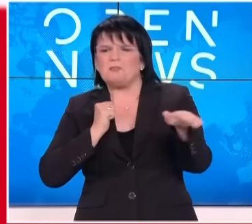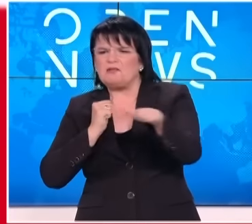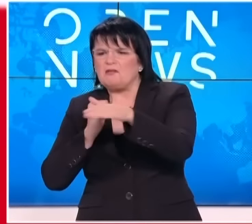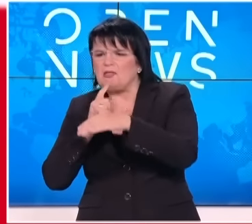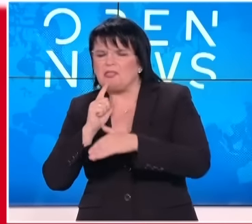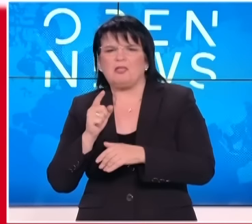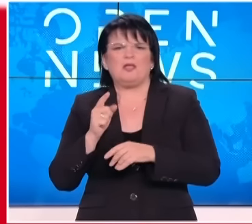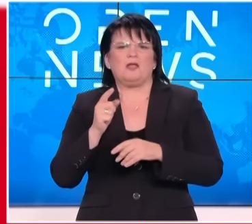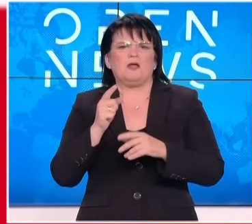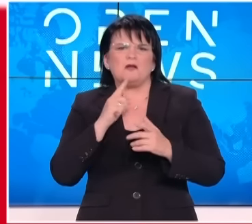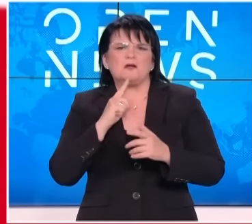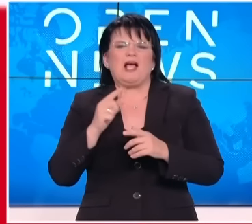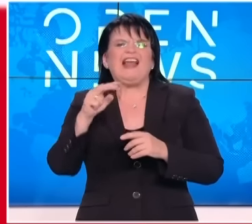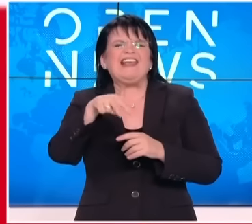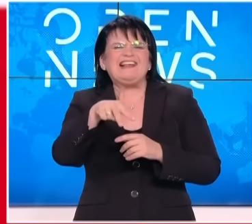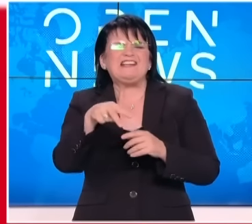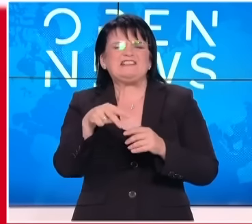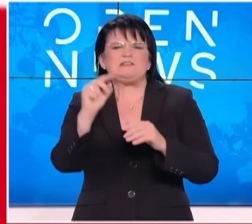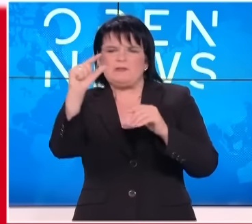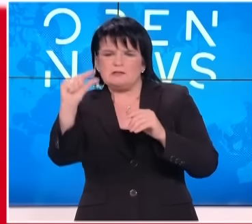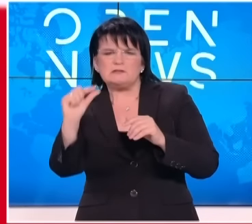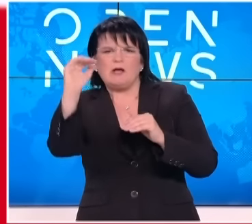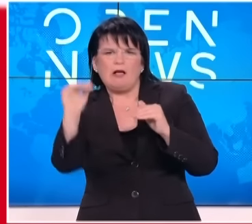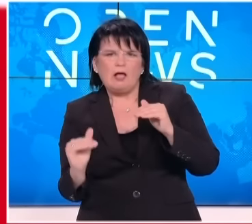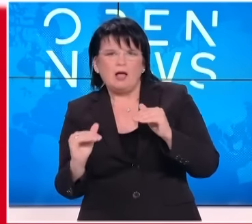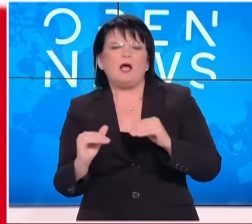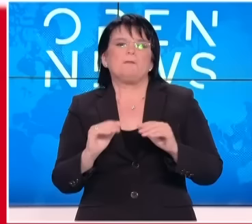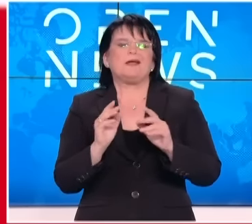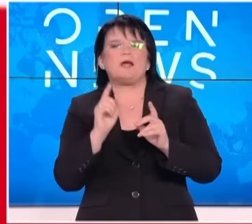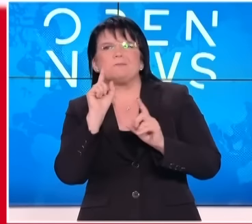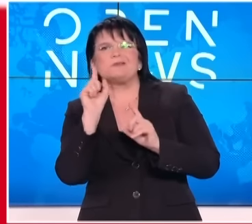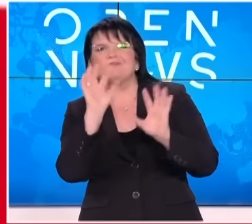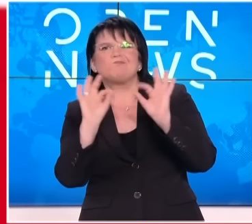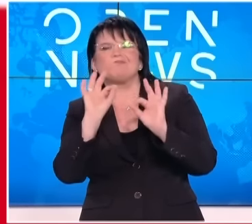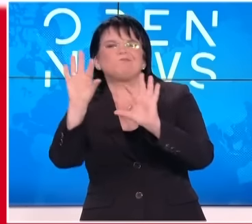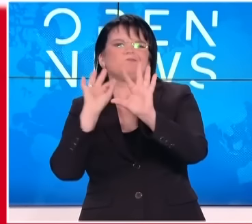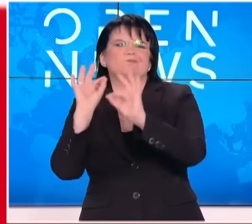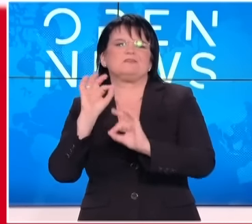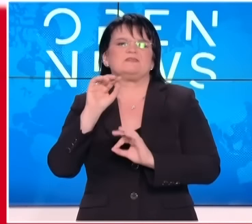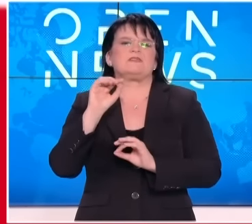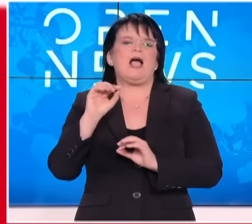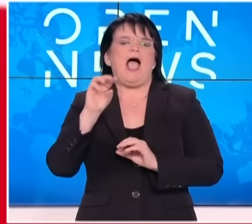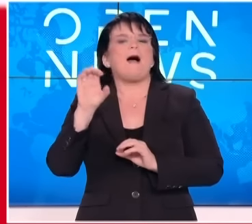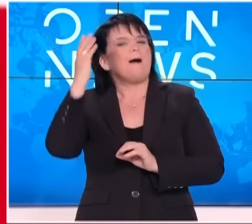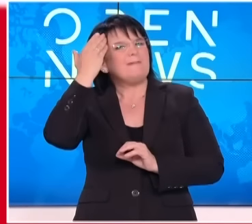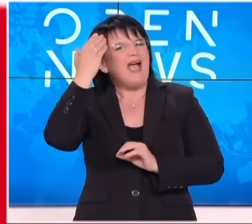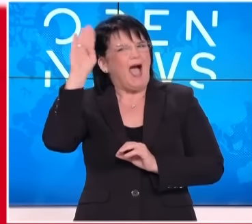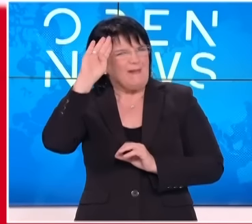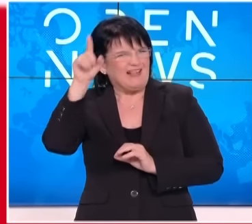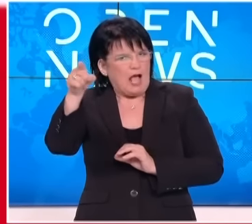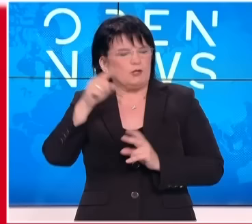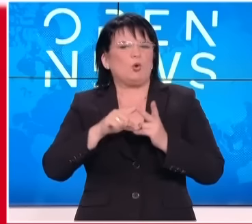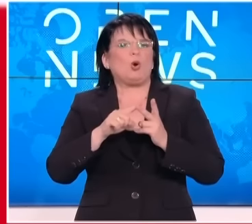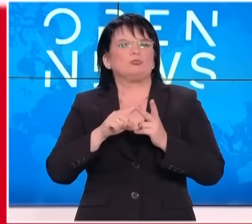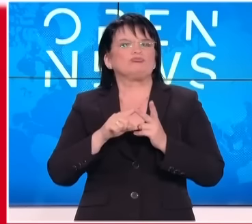ένα κλίτη να κλείνει ο λιγνίτης και βεβαίως πήγαμε στο αμερικάνικο lng το οποίο είναι πανάκριβο και όλα